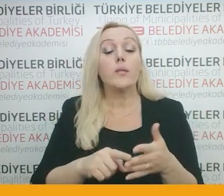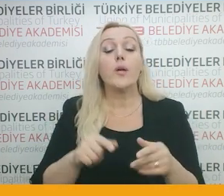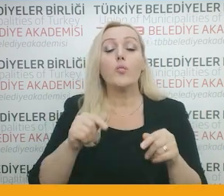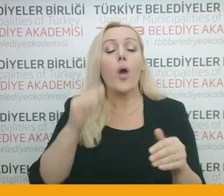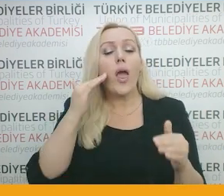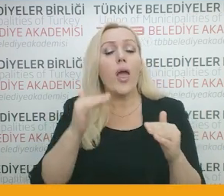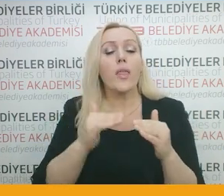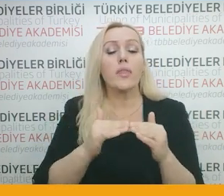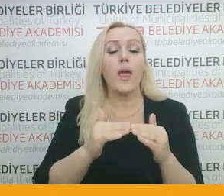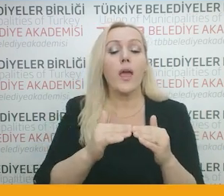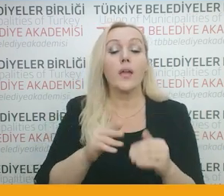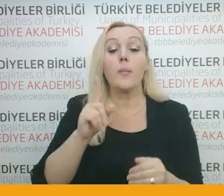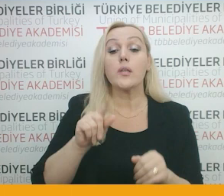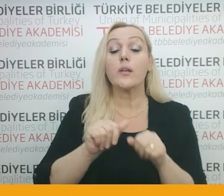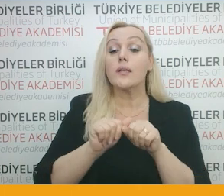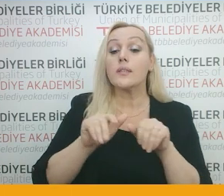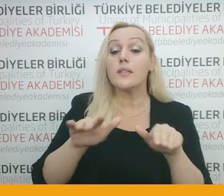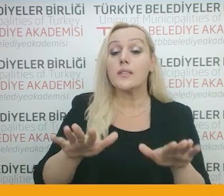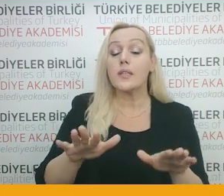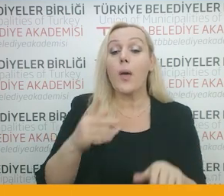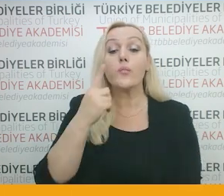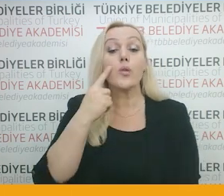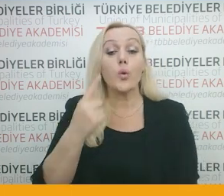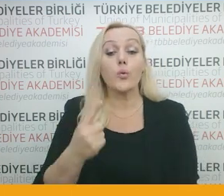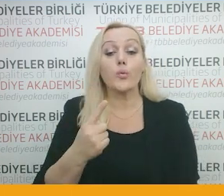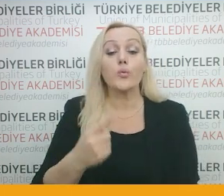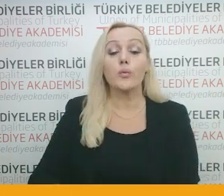Çok entegre bir sistem göze çarpan.